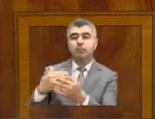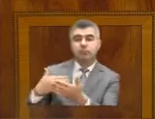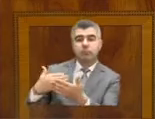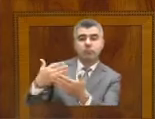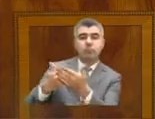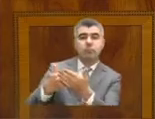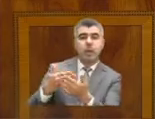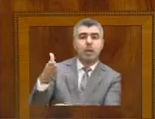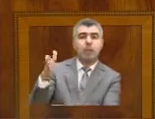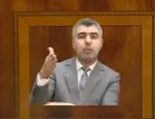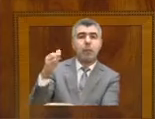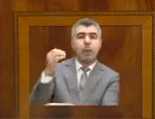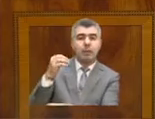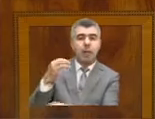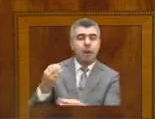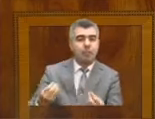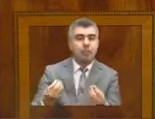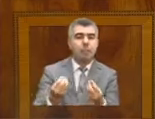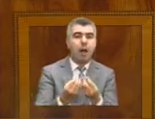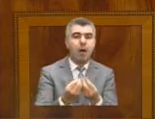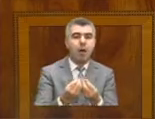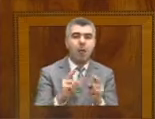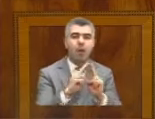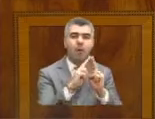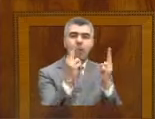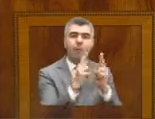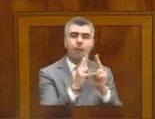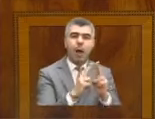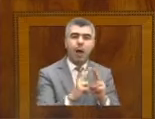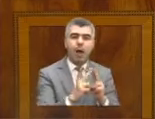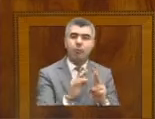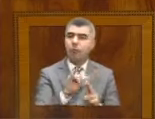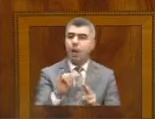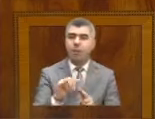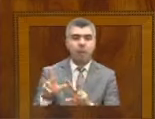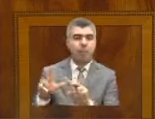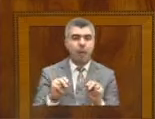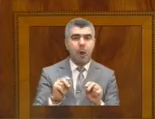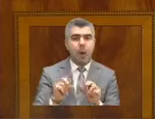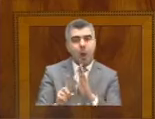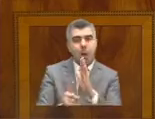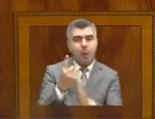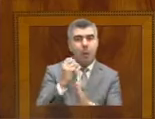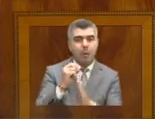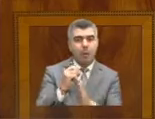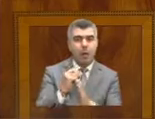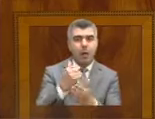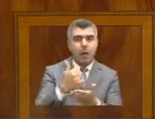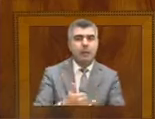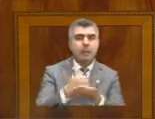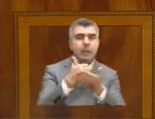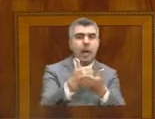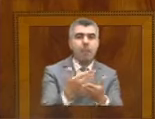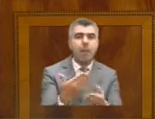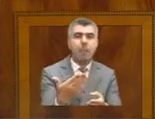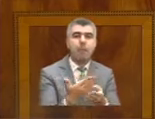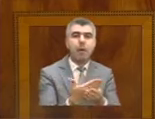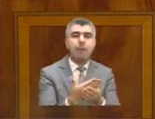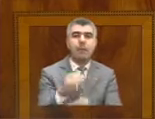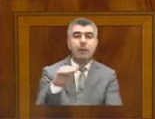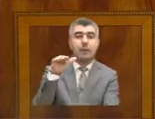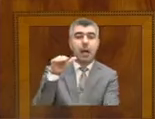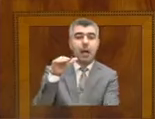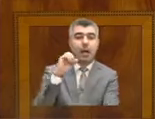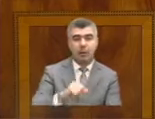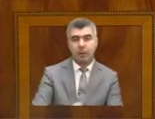الدبلوماسية الحاسمة والدينامية الدولية الغير مسبوقة التي تدعم ملف وحدتنا الترابية،